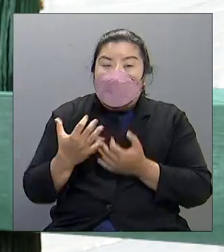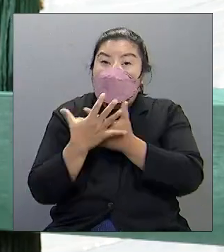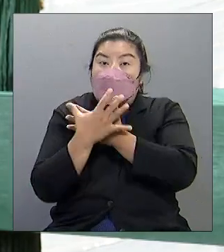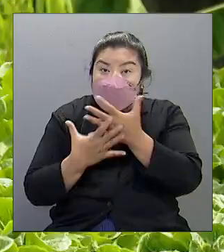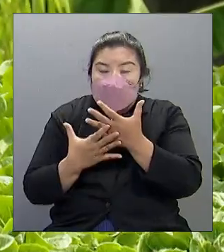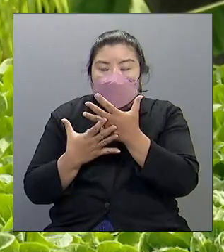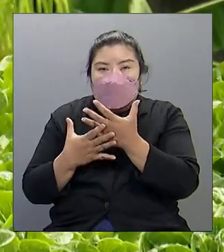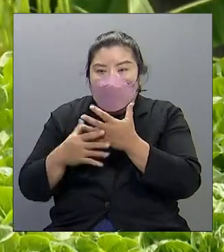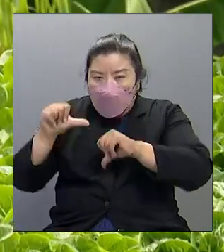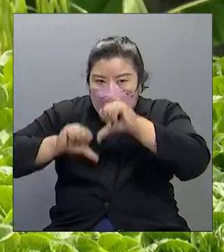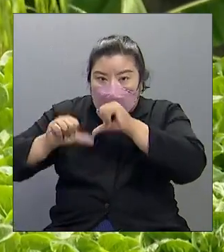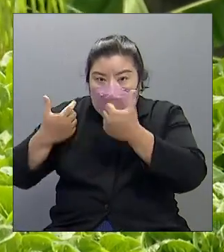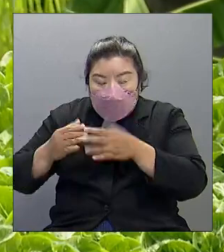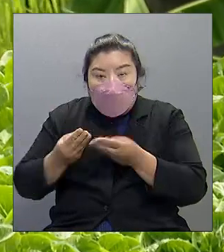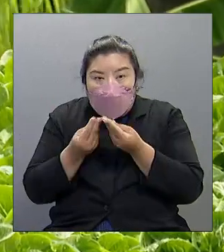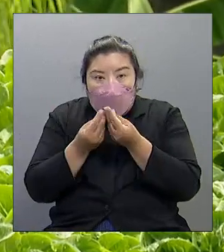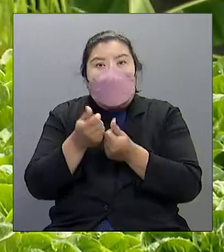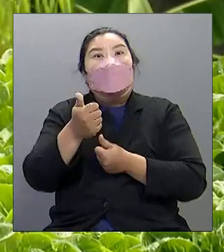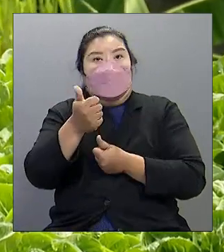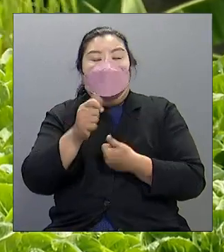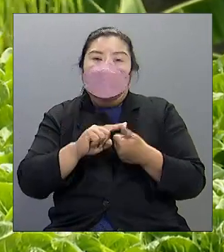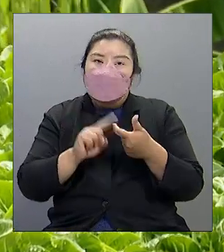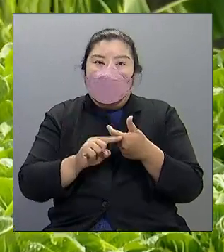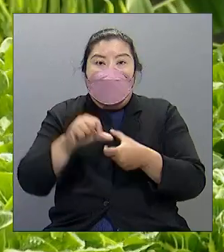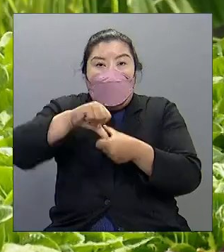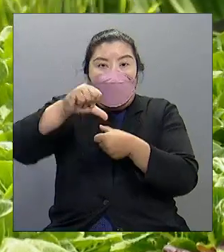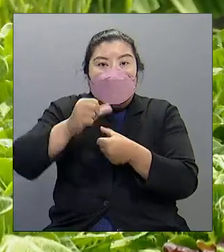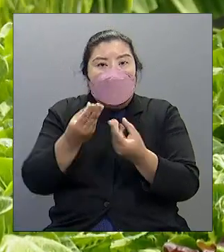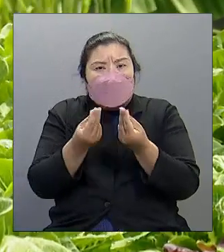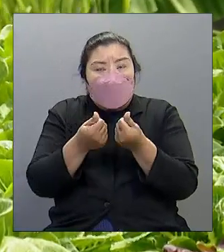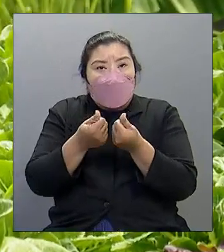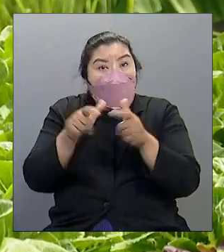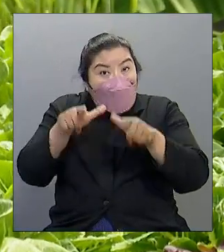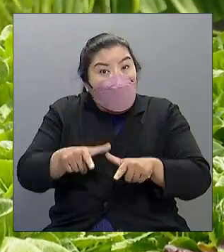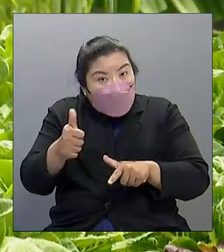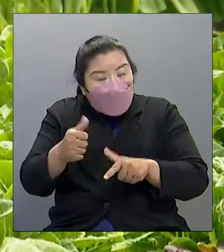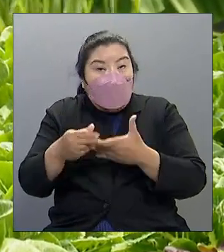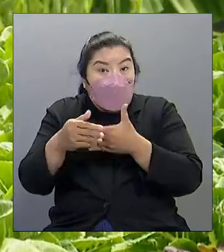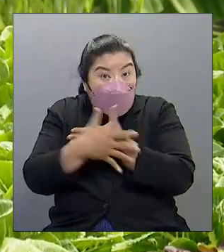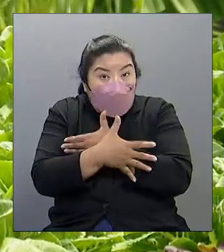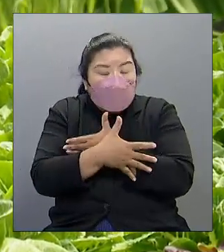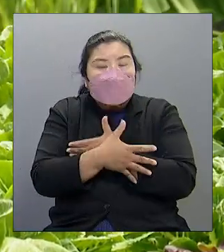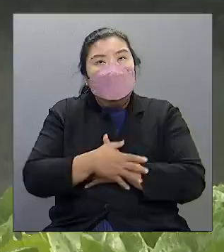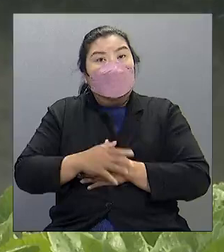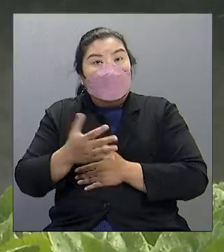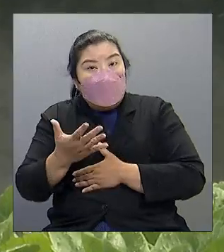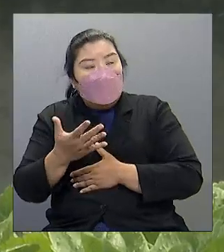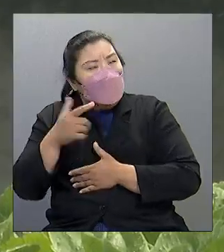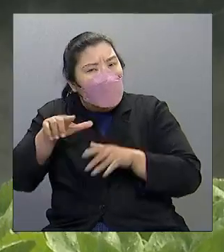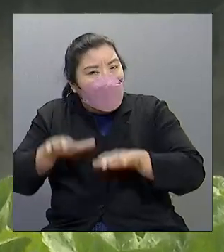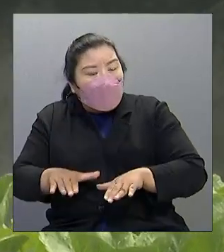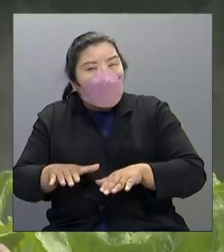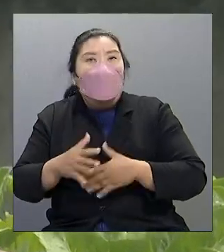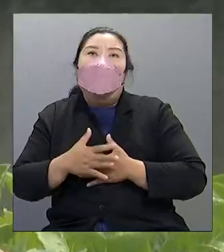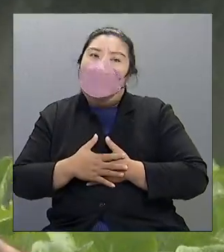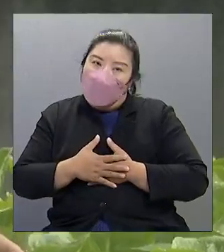เรืดดีขึ้นไไขมาลดลงค่ buzzing BREเราก็รู้สึกว่า สิ่งที่เป็คุณค่